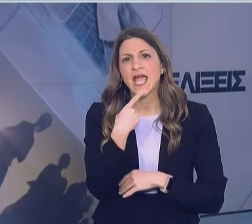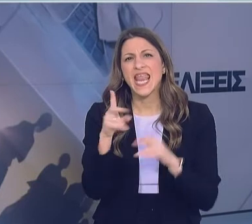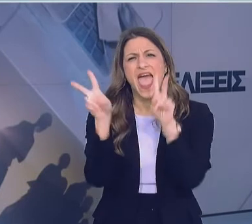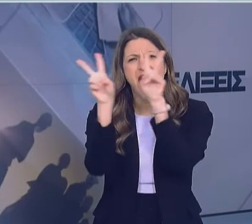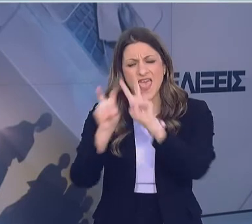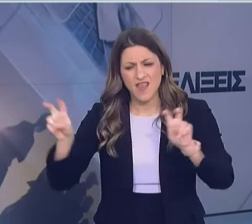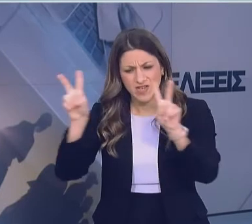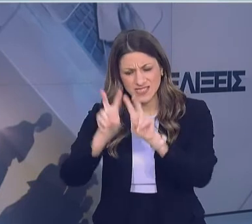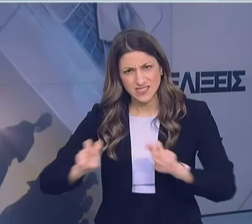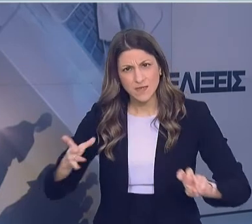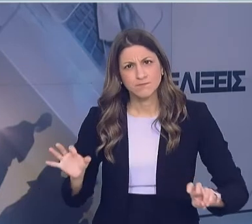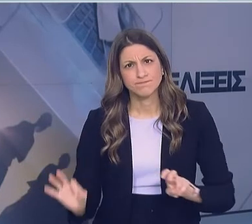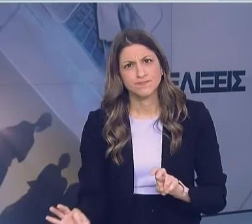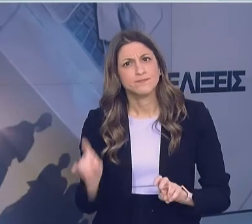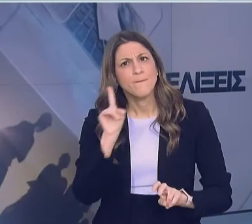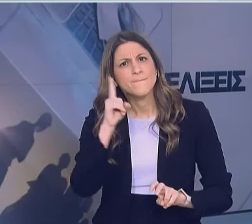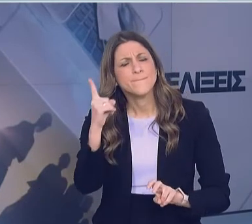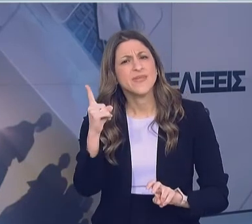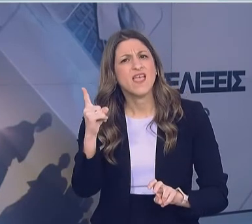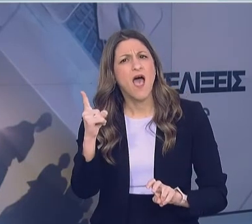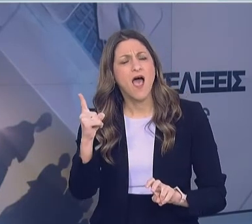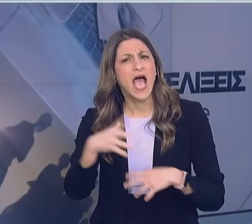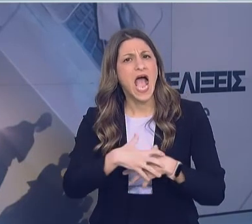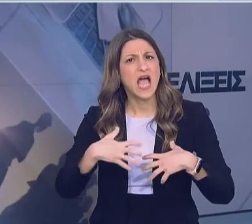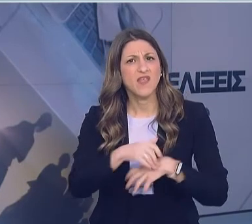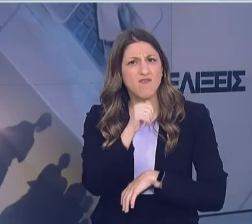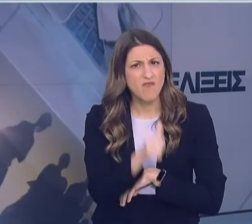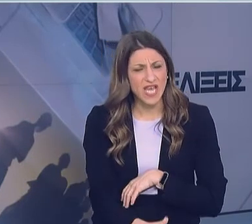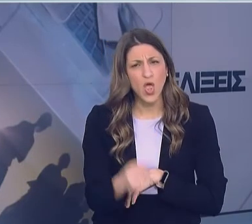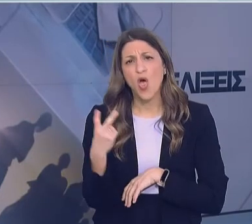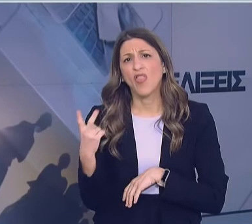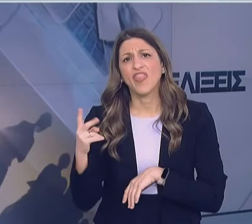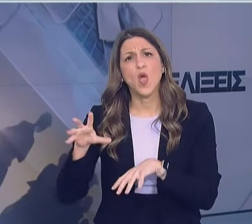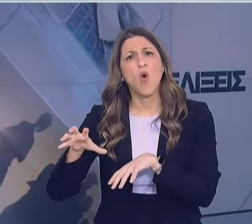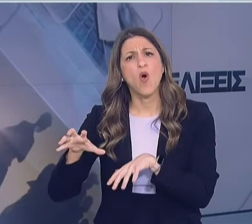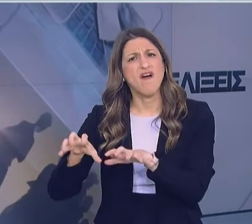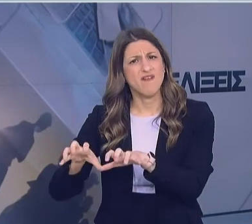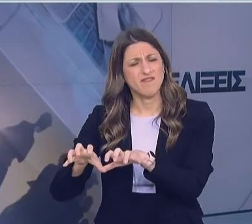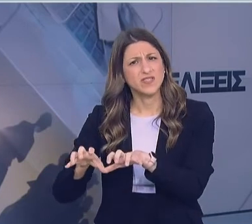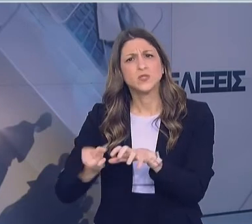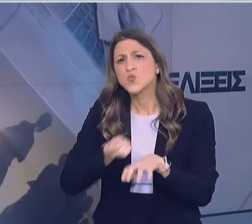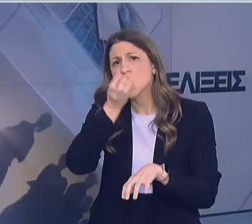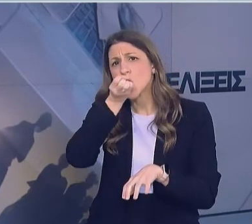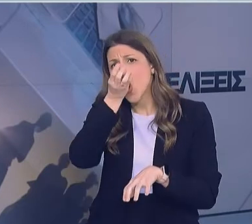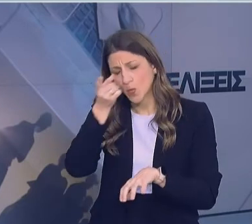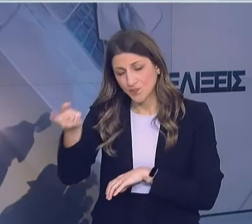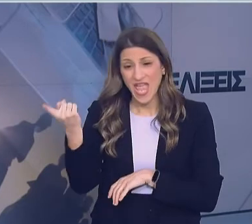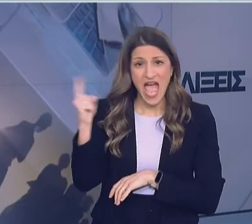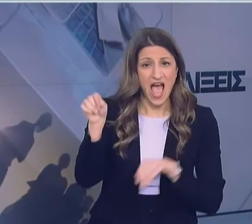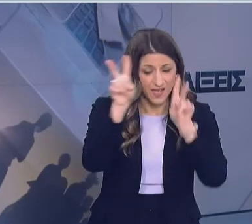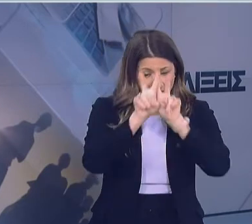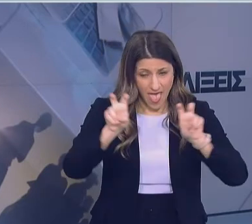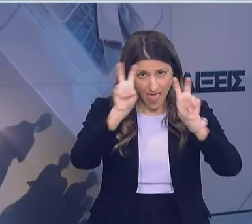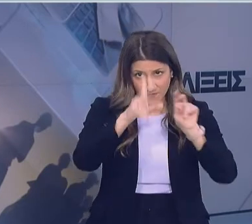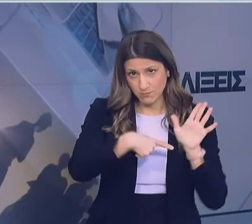βιβλιογραφία παρουσία του ιού σε μία γάτα στο Βέλγιο και δύο σκύλους στο Χονγκ Κονγκ. Επίσης, μια μελέτη, η οποία είναι υποδημοσίευση,